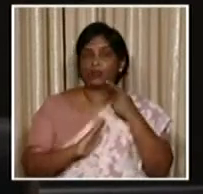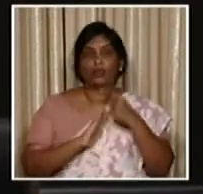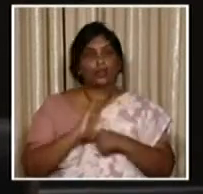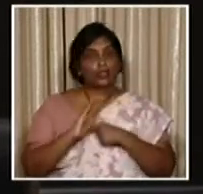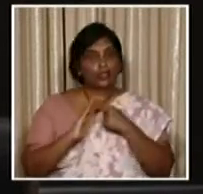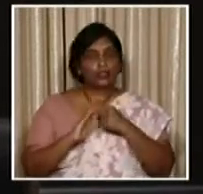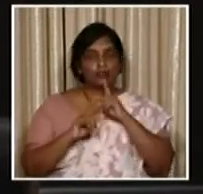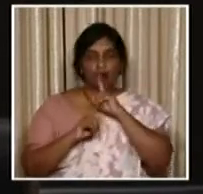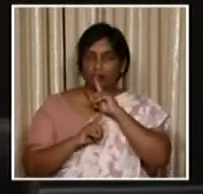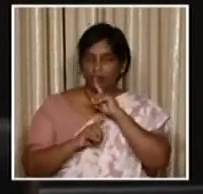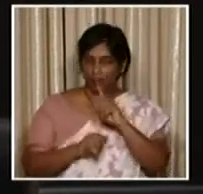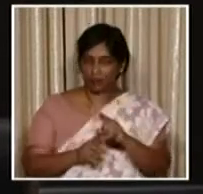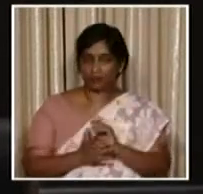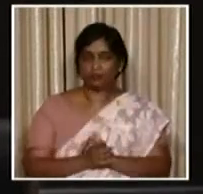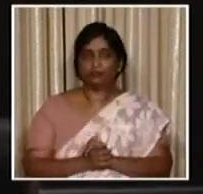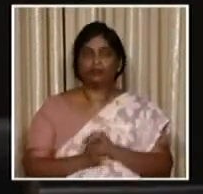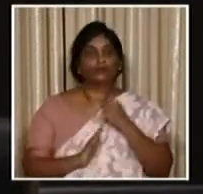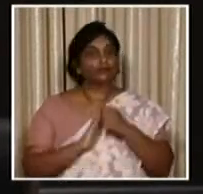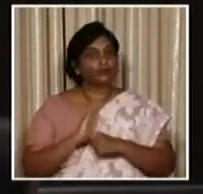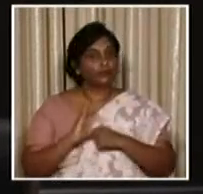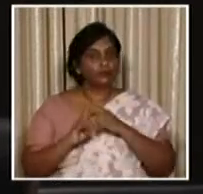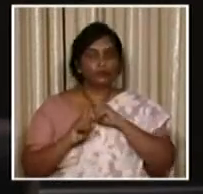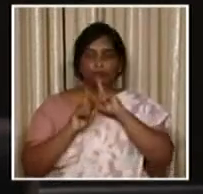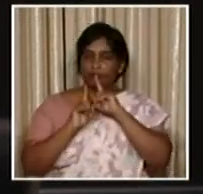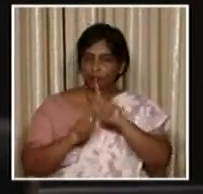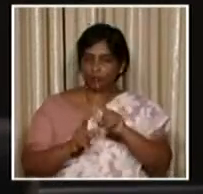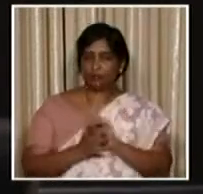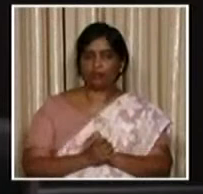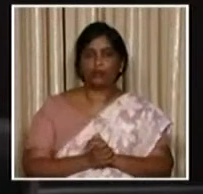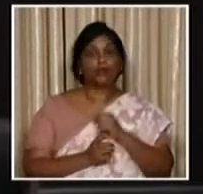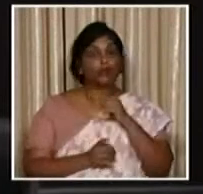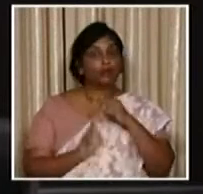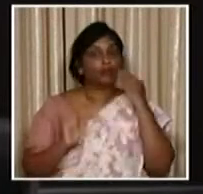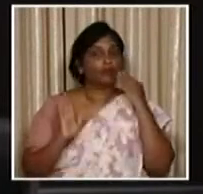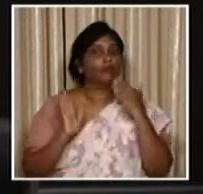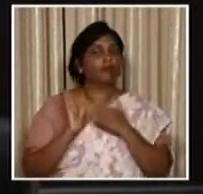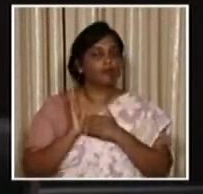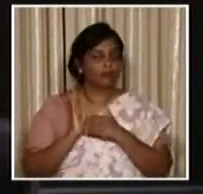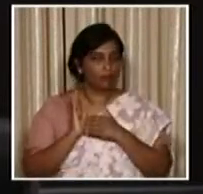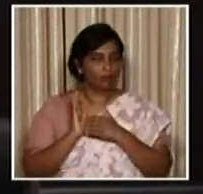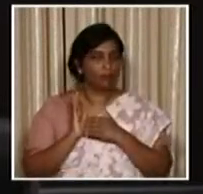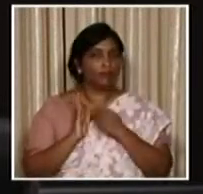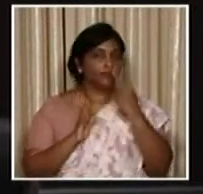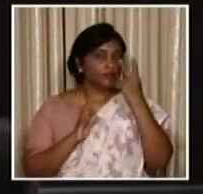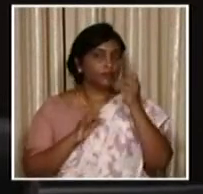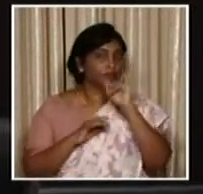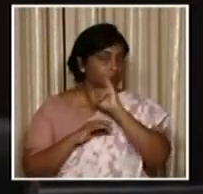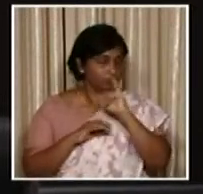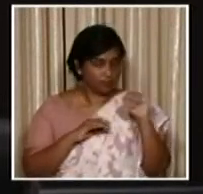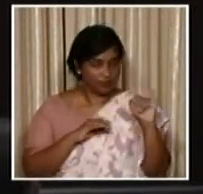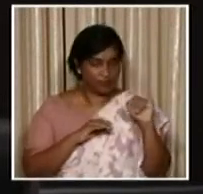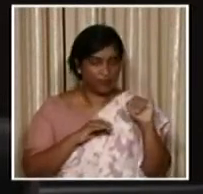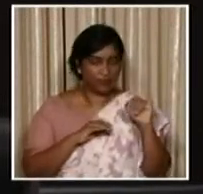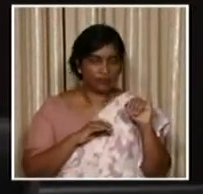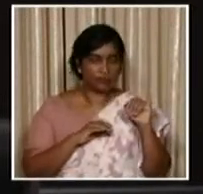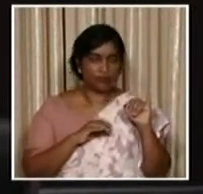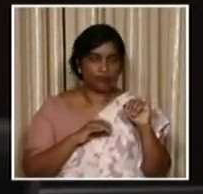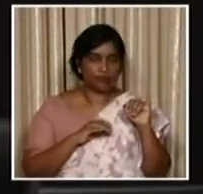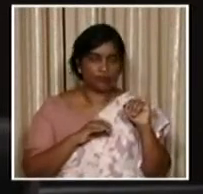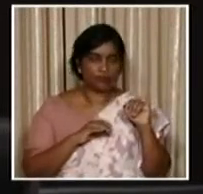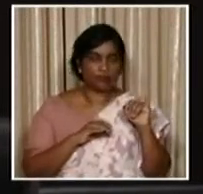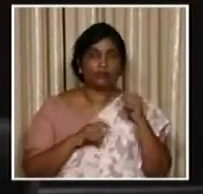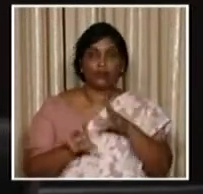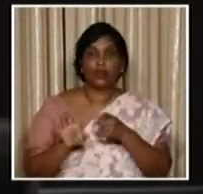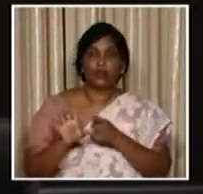ලංකාව දැනුවත් කරනවා ශ්‍රී ලංකාව දැනුවත් කරනවා මේ සම්බන්ධතා අනුව 2016